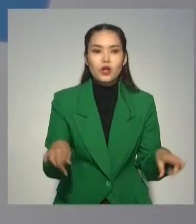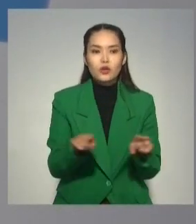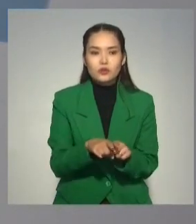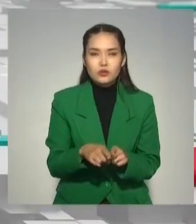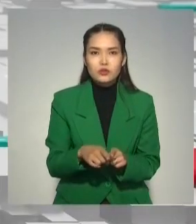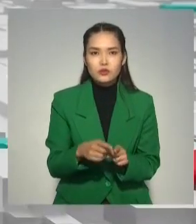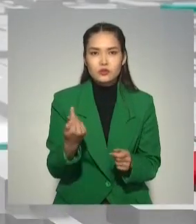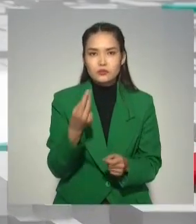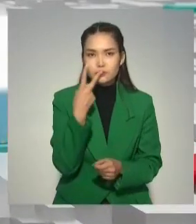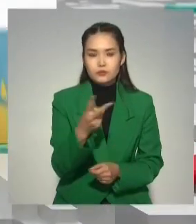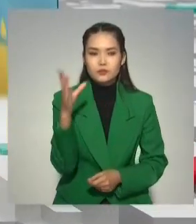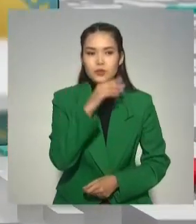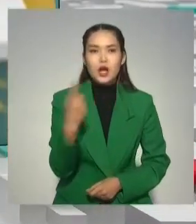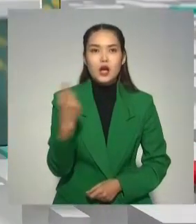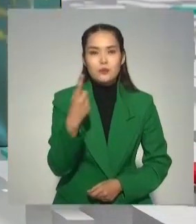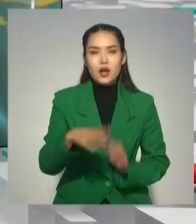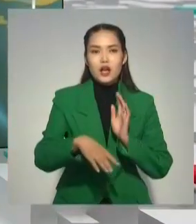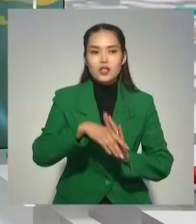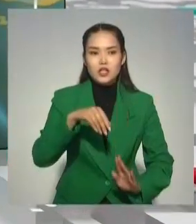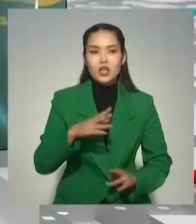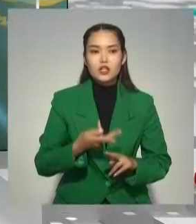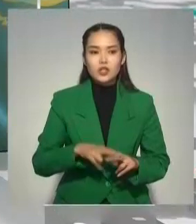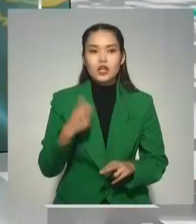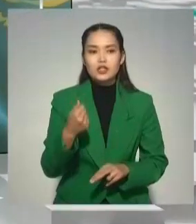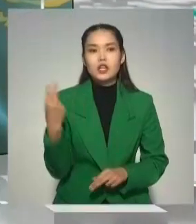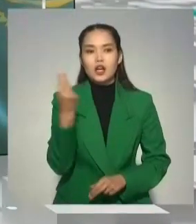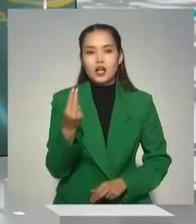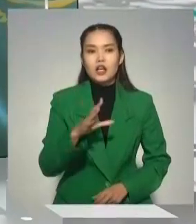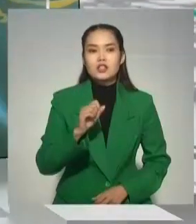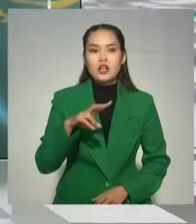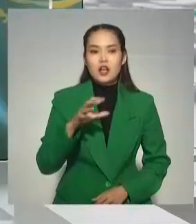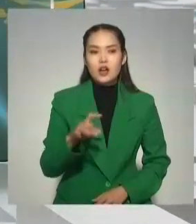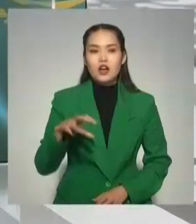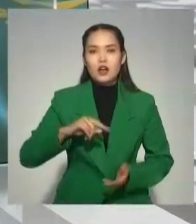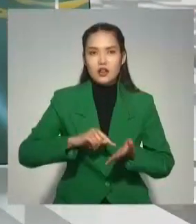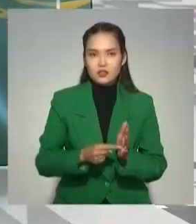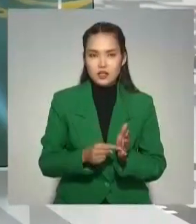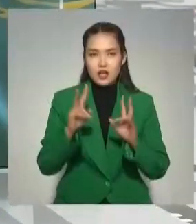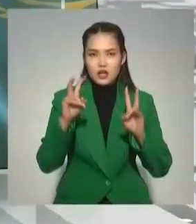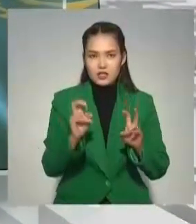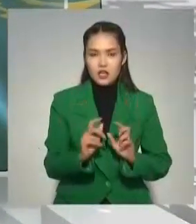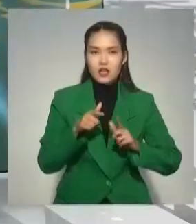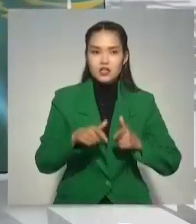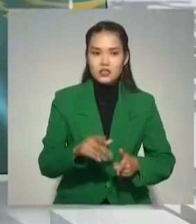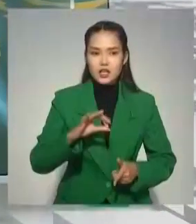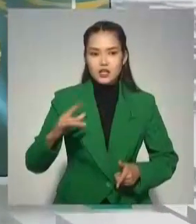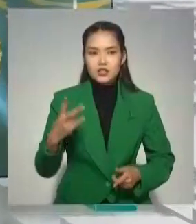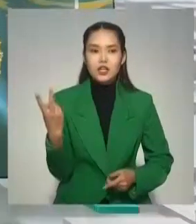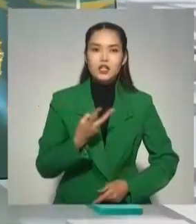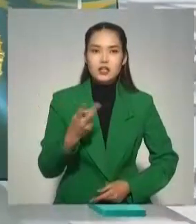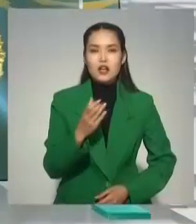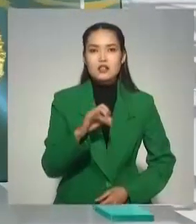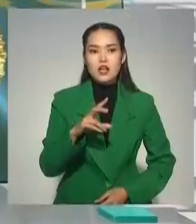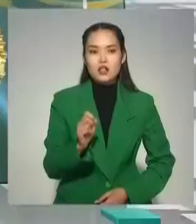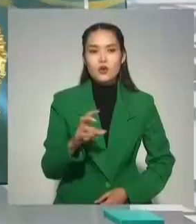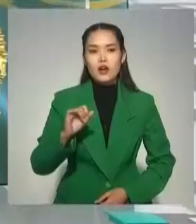білуге болады. Біріншіден сайлау.астана.кз сайтына кіріп, жеке сәйкестендіру нөмірін енгізу арқылы. Екінші тәсіл сайлау Астана